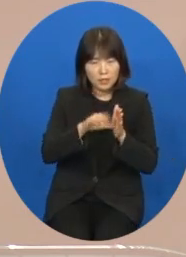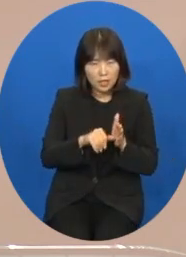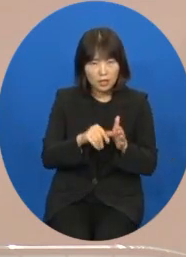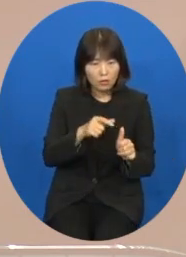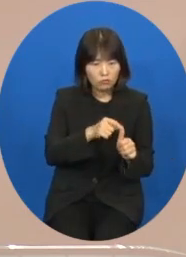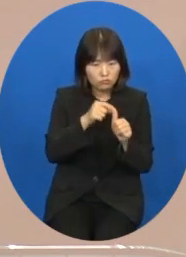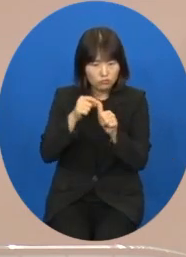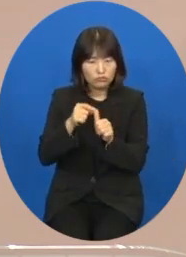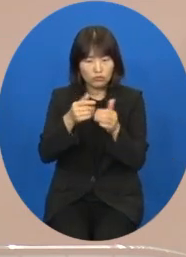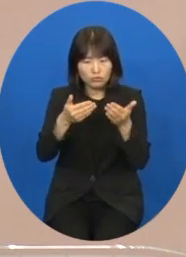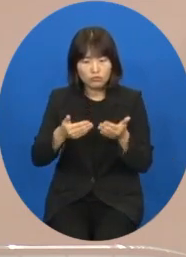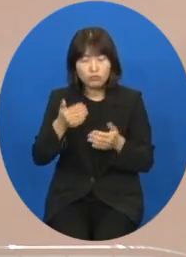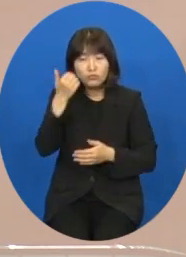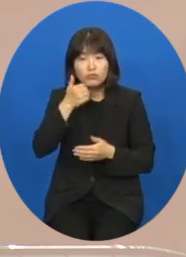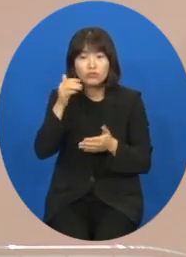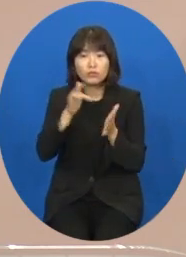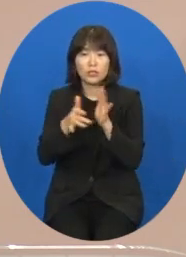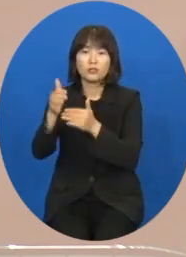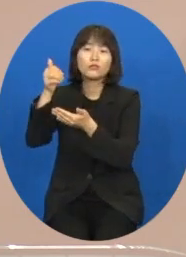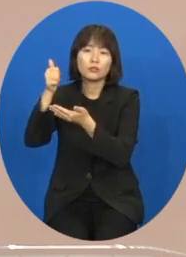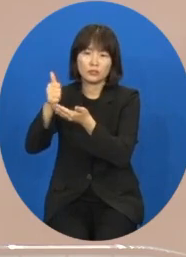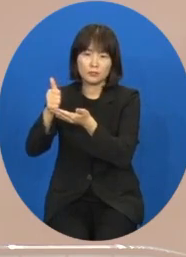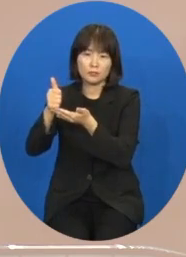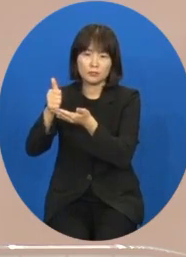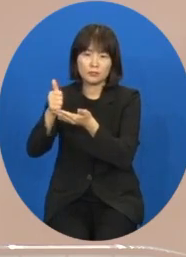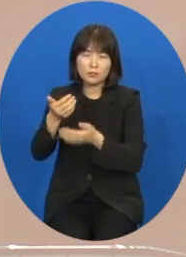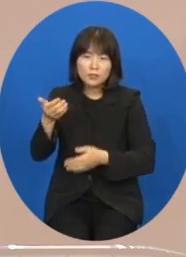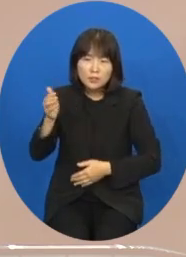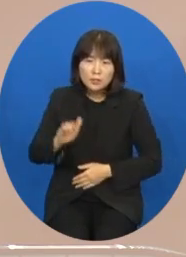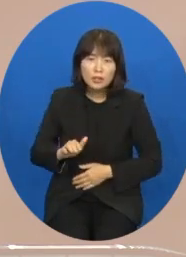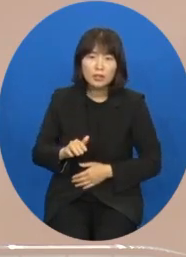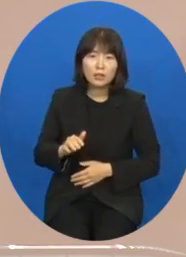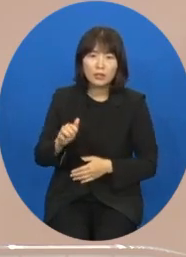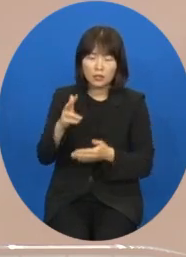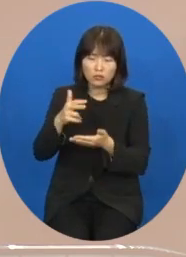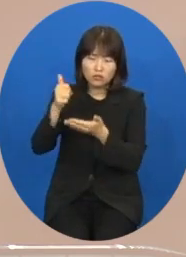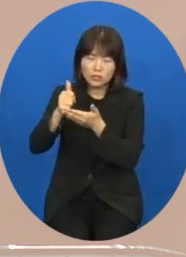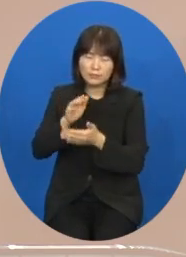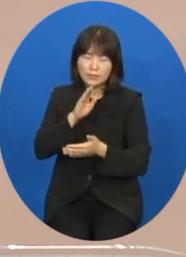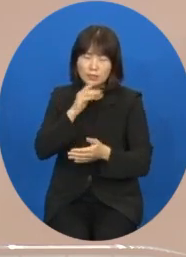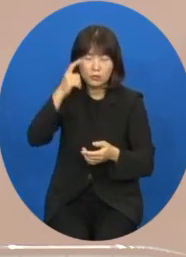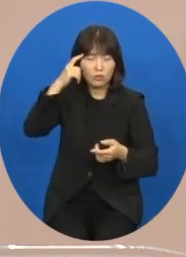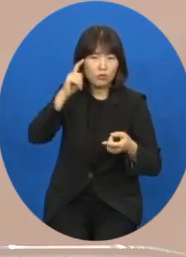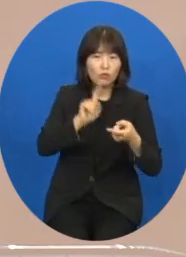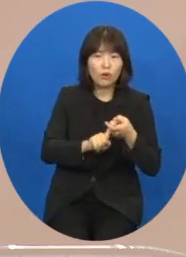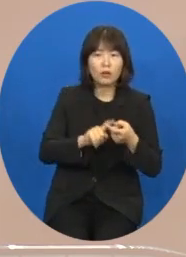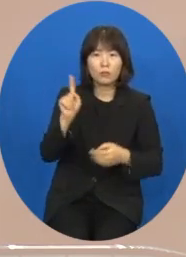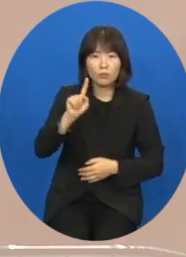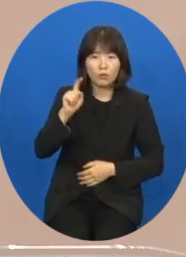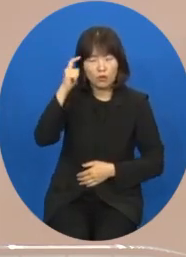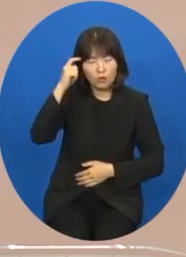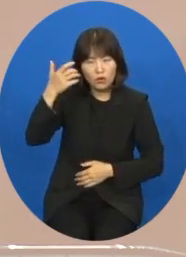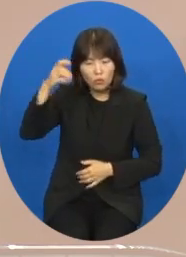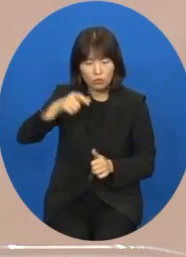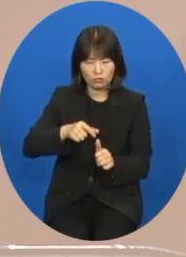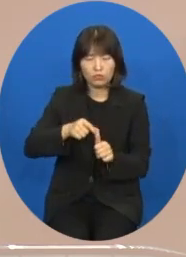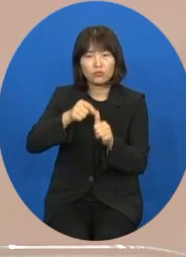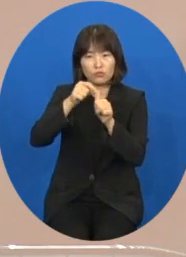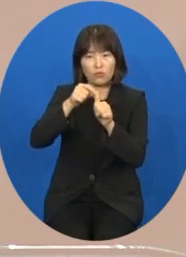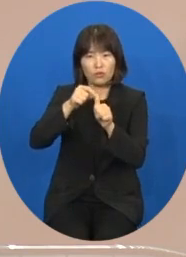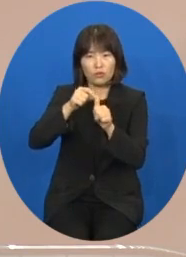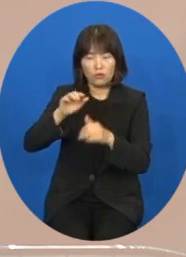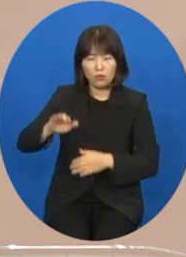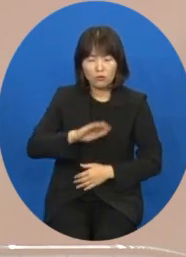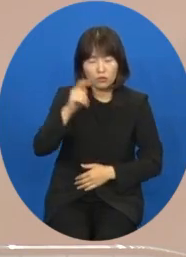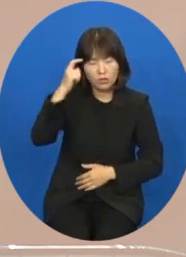분이 예수님이십니다. 그러나 예수님의 진짜 관심은 영혼의 구원함이에요. 우리의